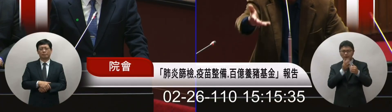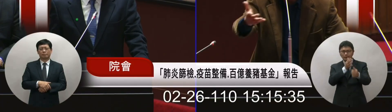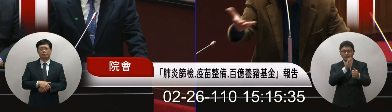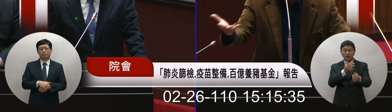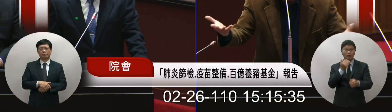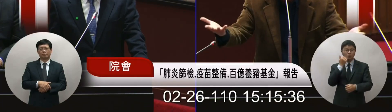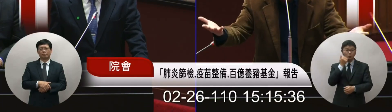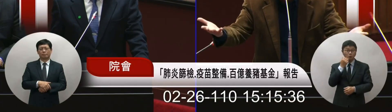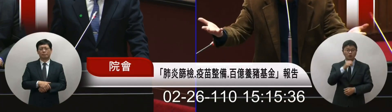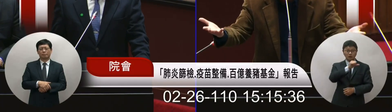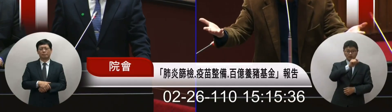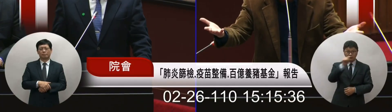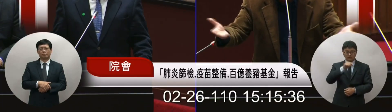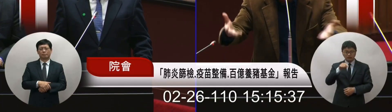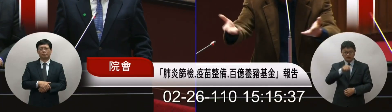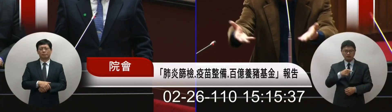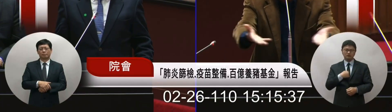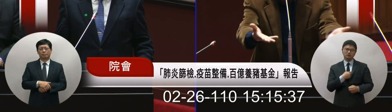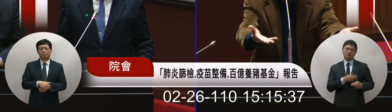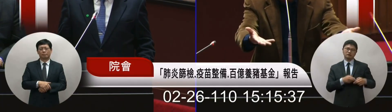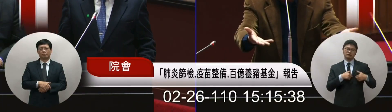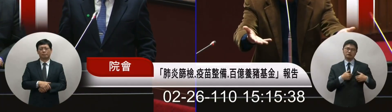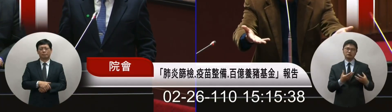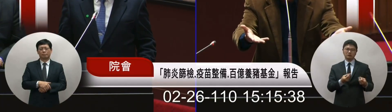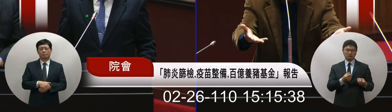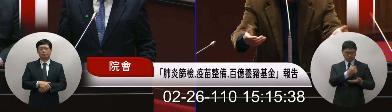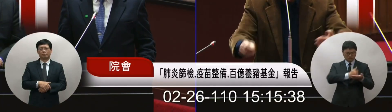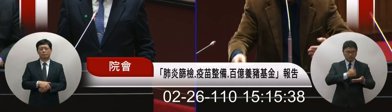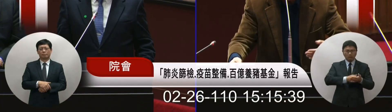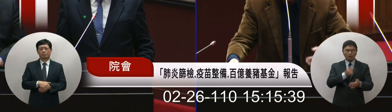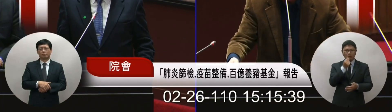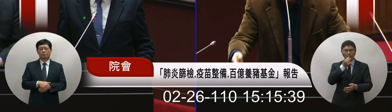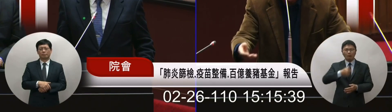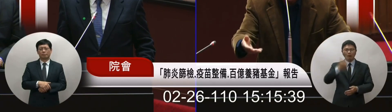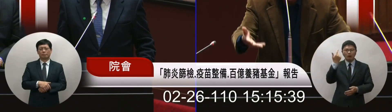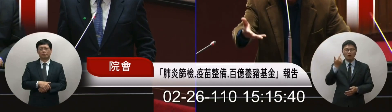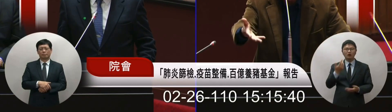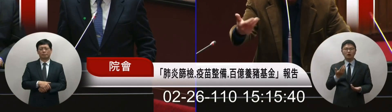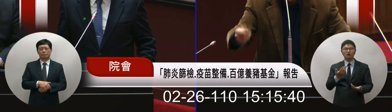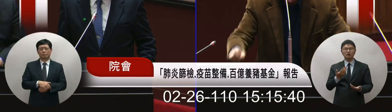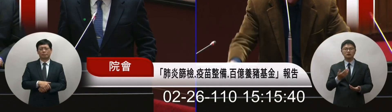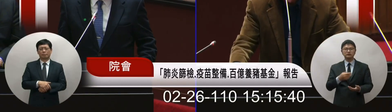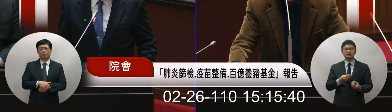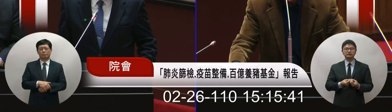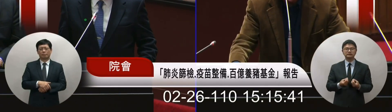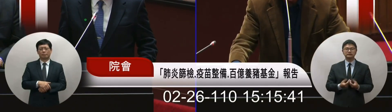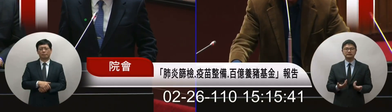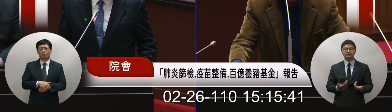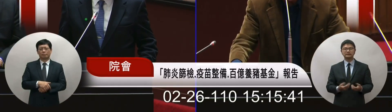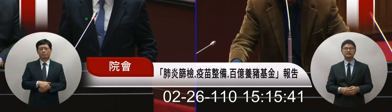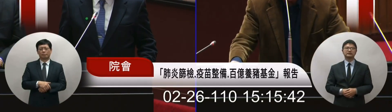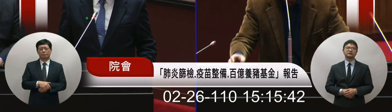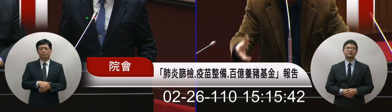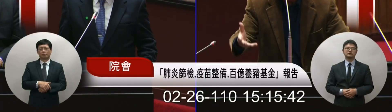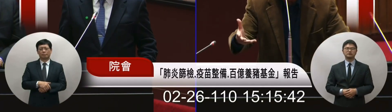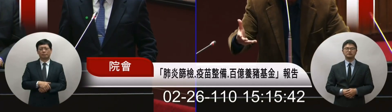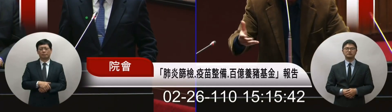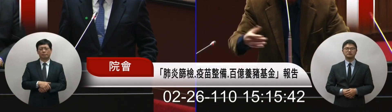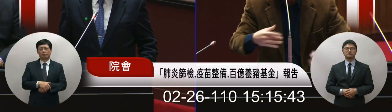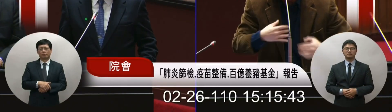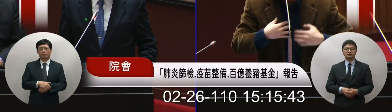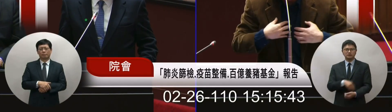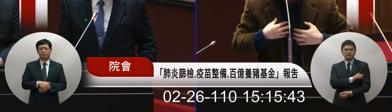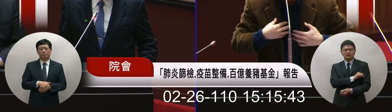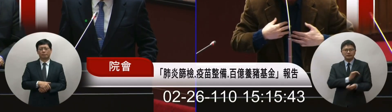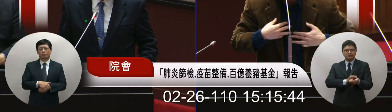AZ 的，但是看不我信心咧，看咋你来咧无法度是要安怎？有的迄个医护人